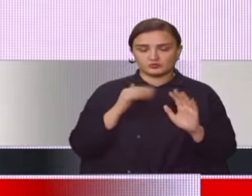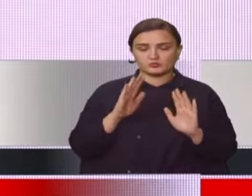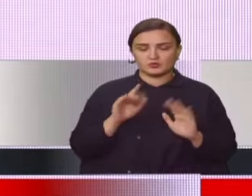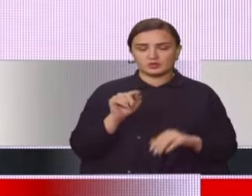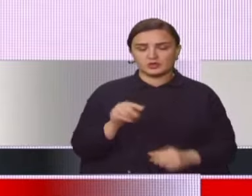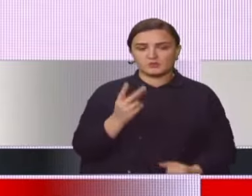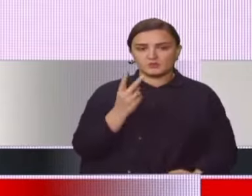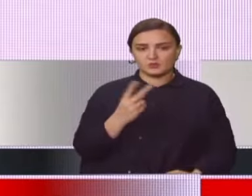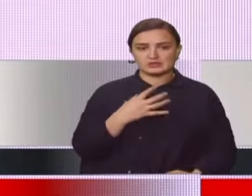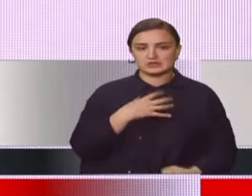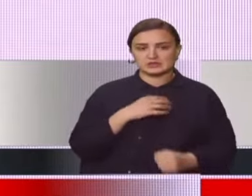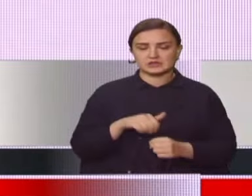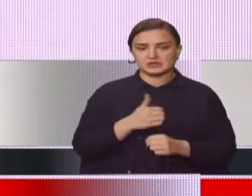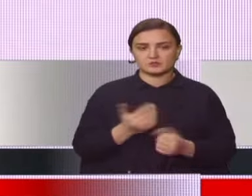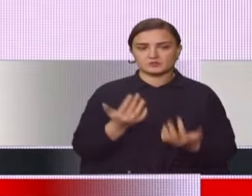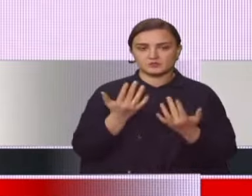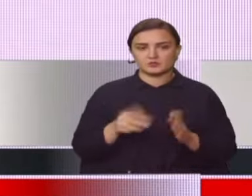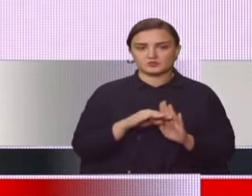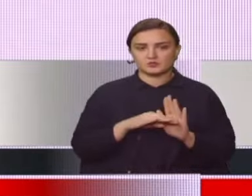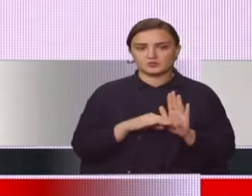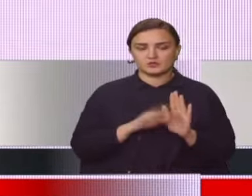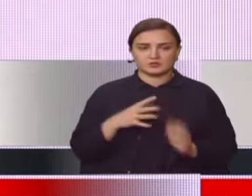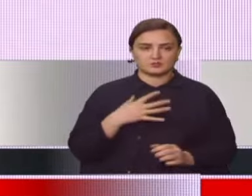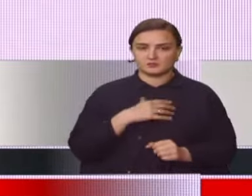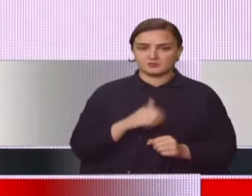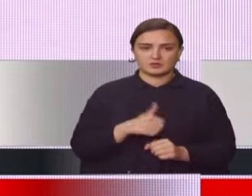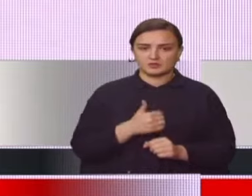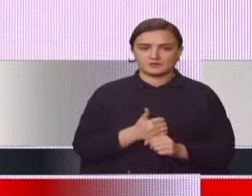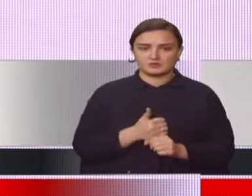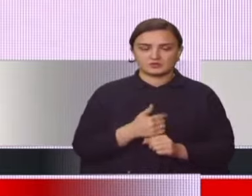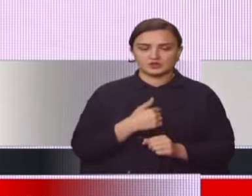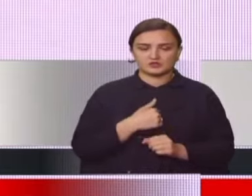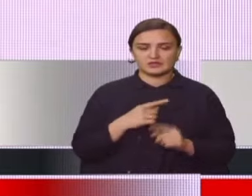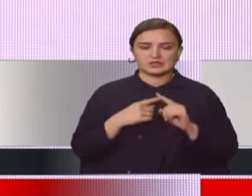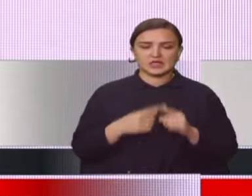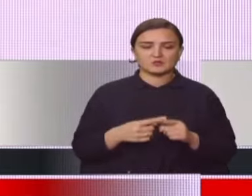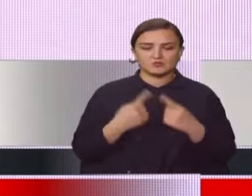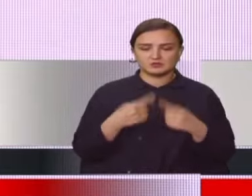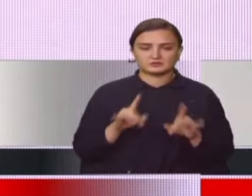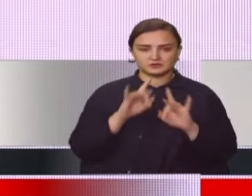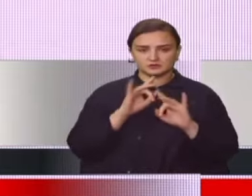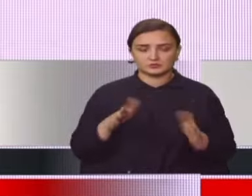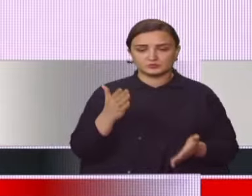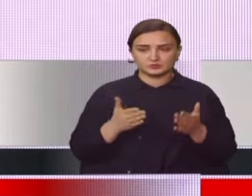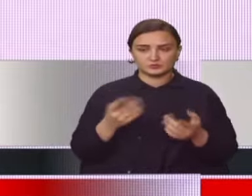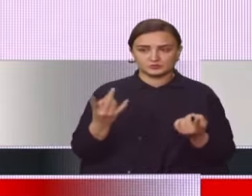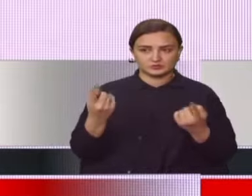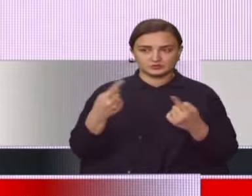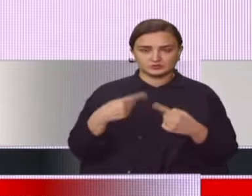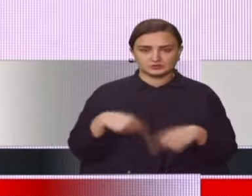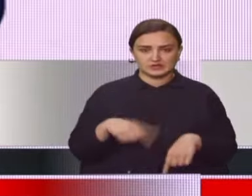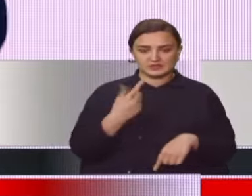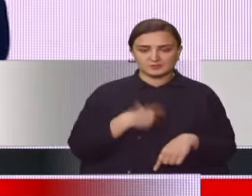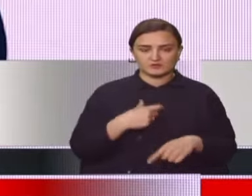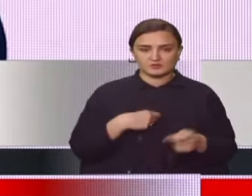ორ ძირითად პირობას დავაყენებ, როგორც საკვანტოს. ამის იქით არ დავიხევით და არ დავთვალოთ პოზიციებს, იმიტომ რომ თუ არ ჩამოშალეთ ვერტიკალი ერთპიროვნული